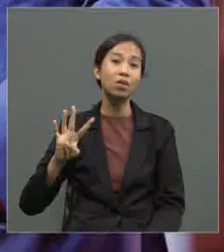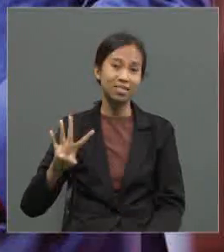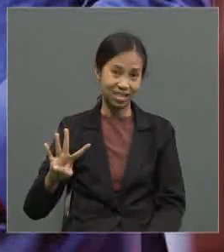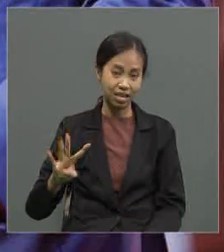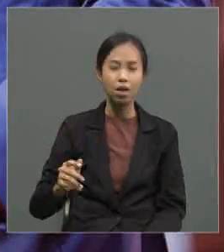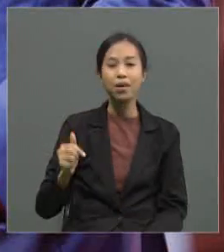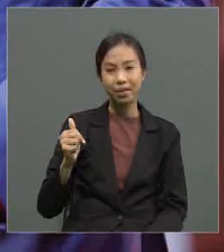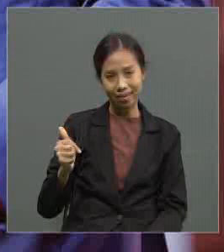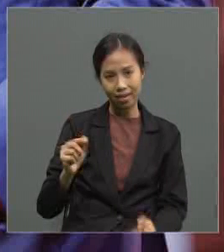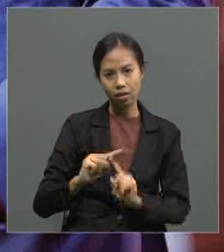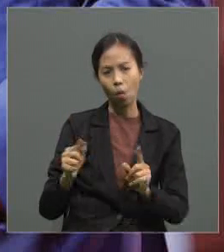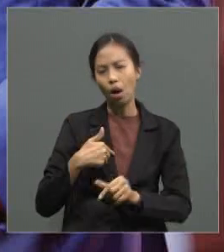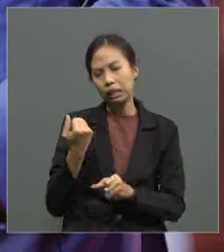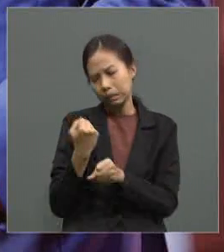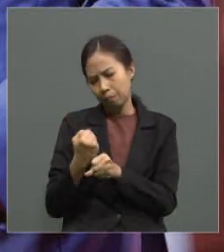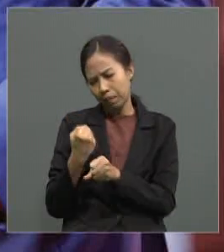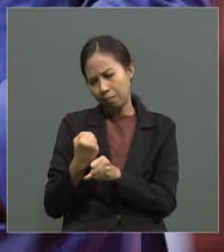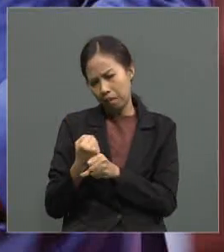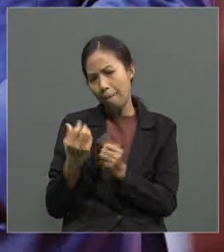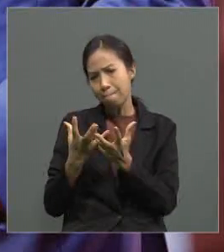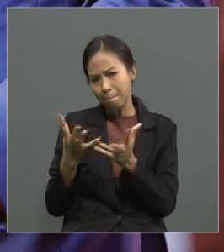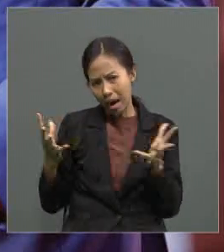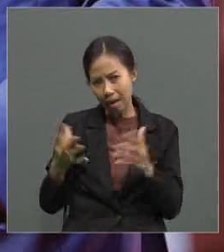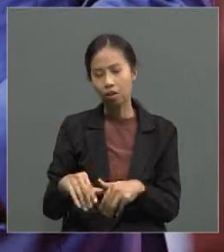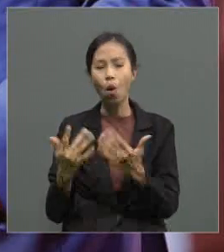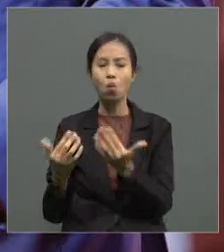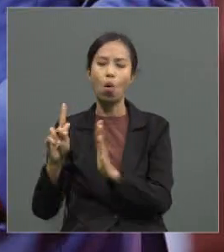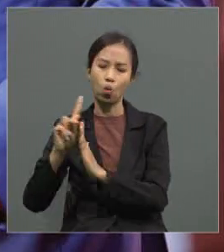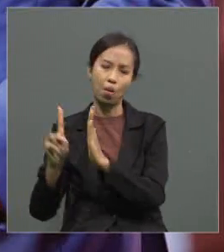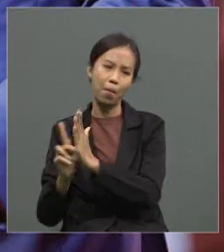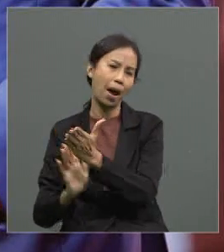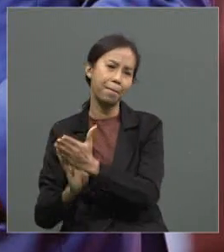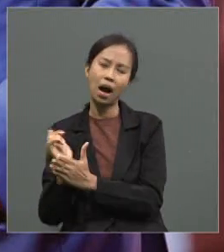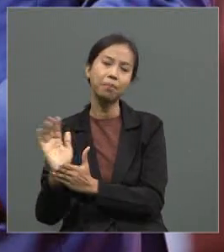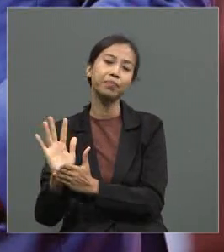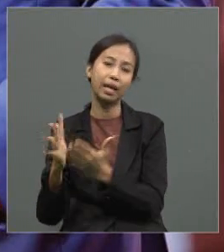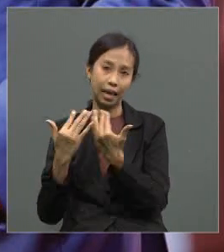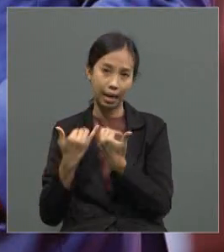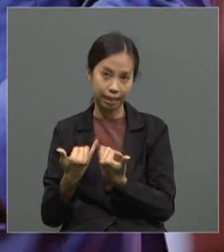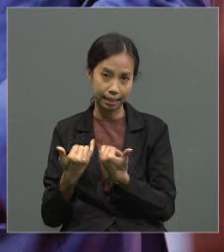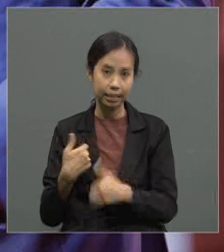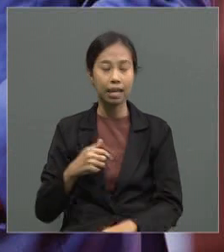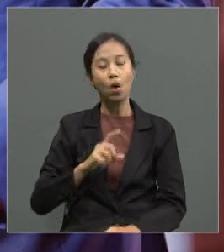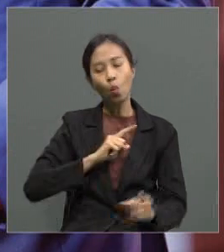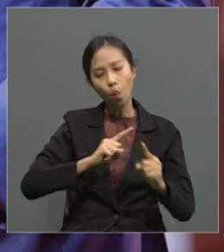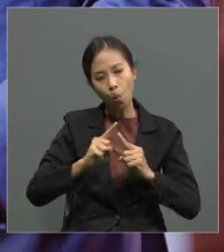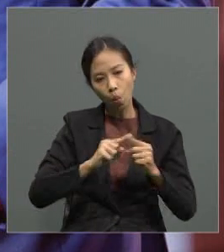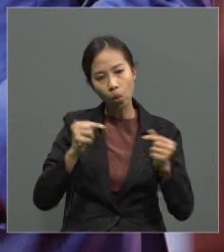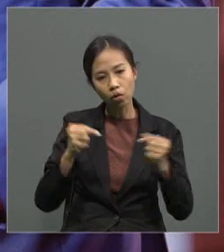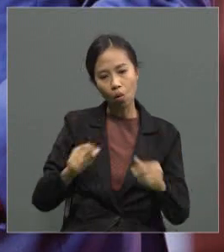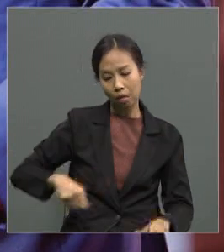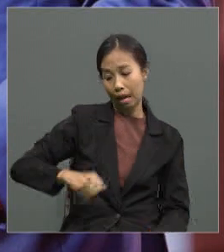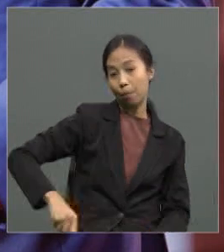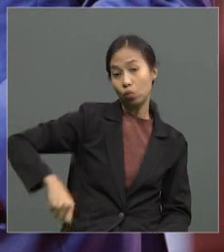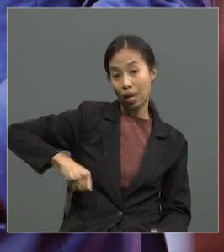เยอะไม่ต้องคอยพรบอากาศสะอาดผ่านหรอกวันนี้ก็ติดต่อไปยังท่านนายกรัฐมนตรีกัมพูชาแล้วว่าต้องช่วยกันทั้ง